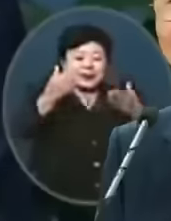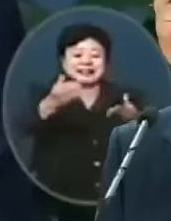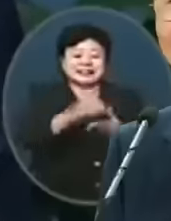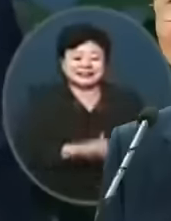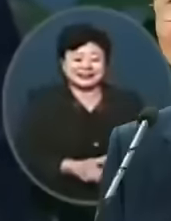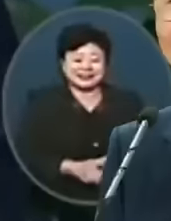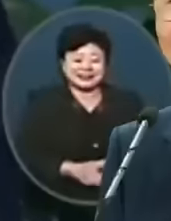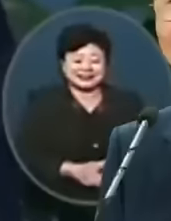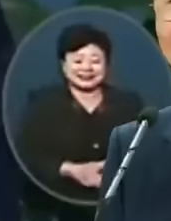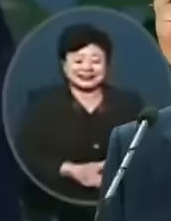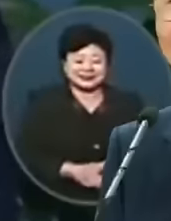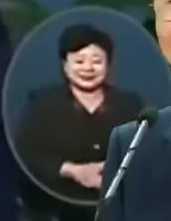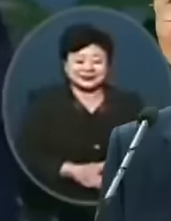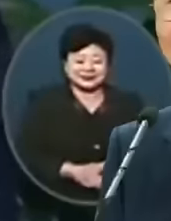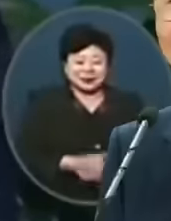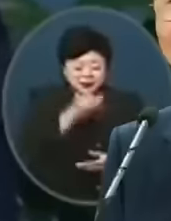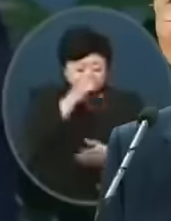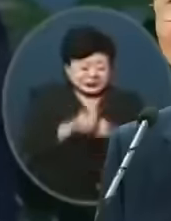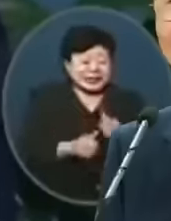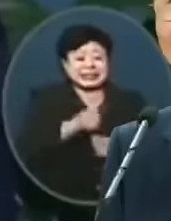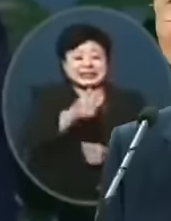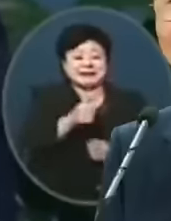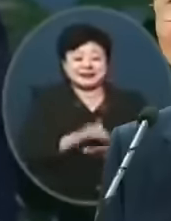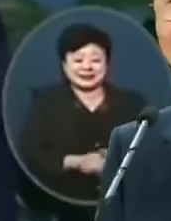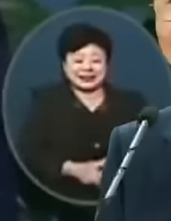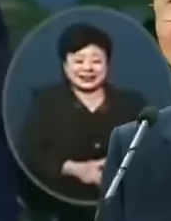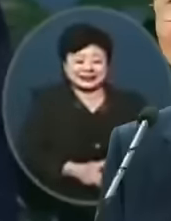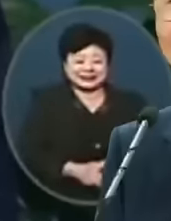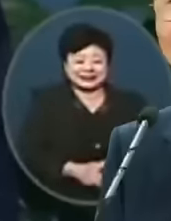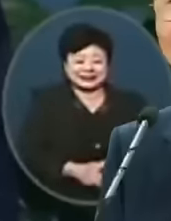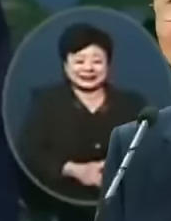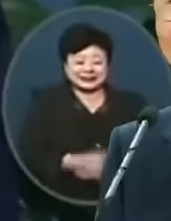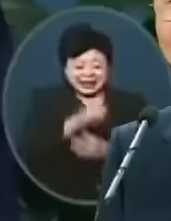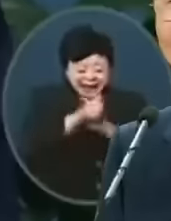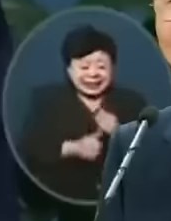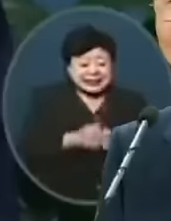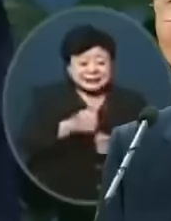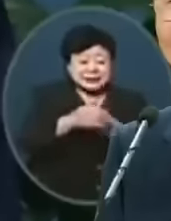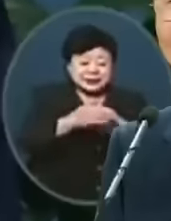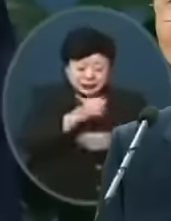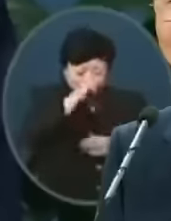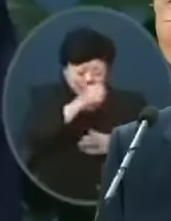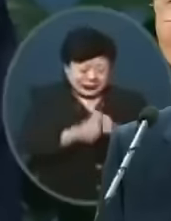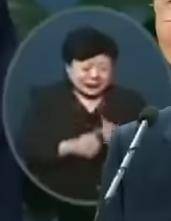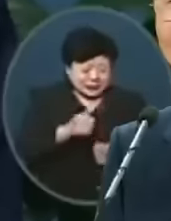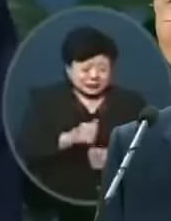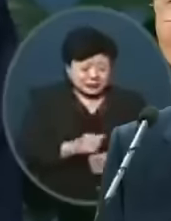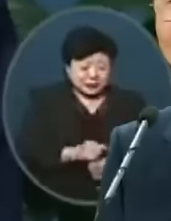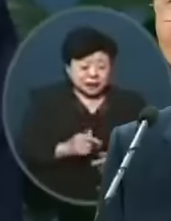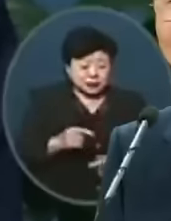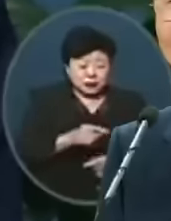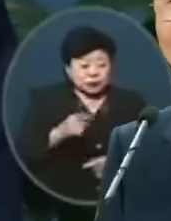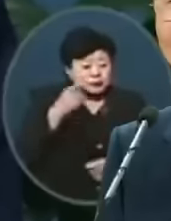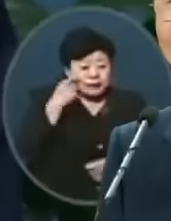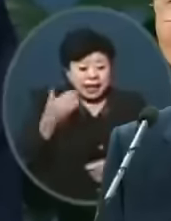도다. 좋으신 하나님이 되십니다. 이런 하나님을 좋은 하나님이 아니고